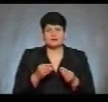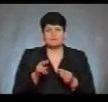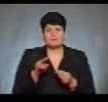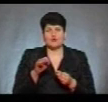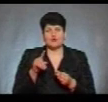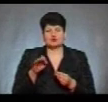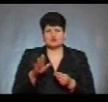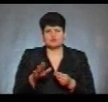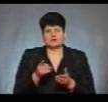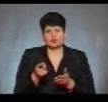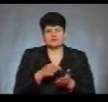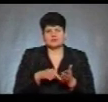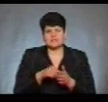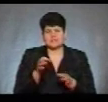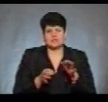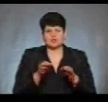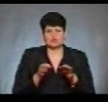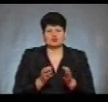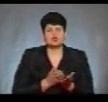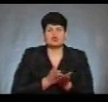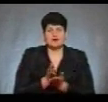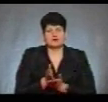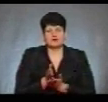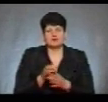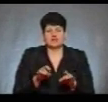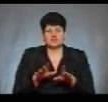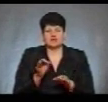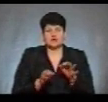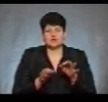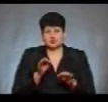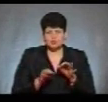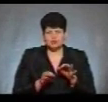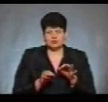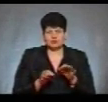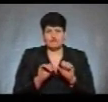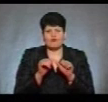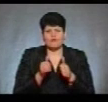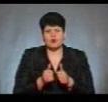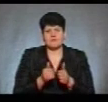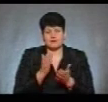до Тернопільського міськрайонного суду. Тільки шляхом рішення суду.